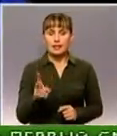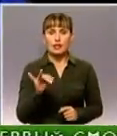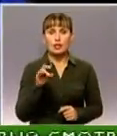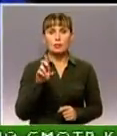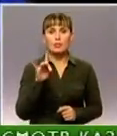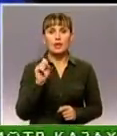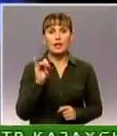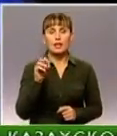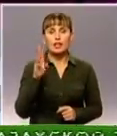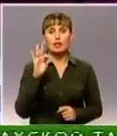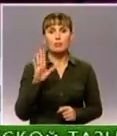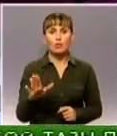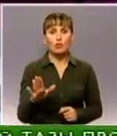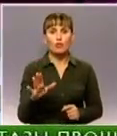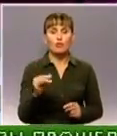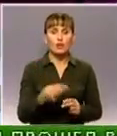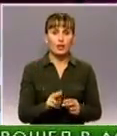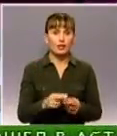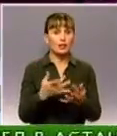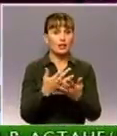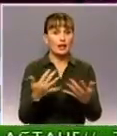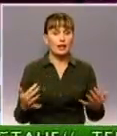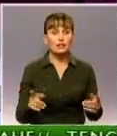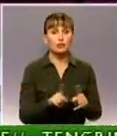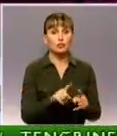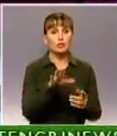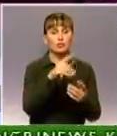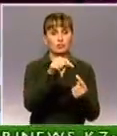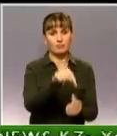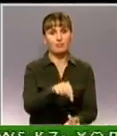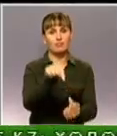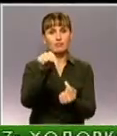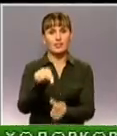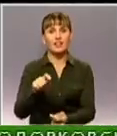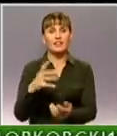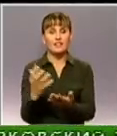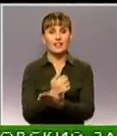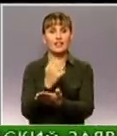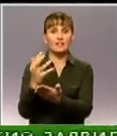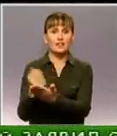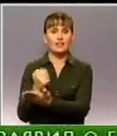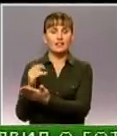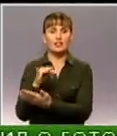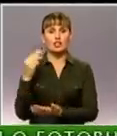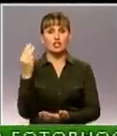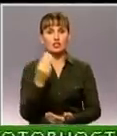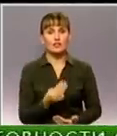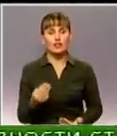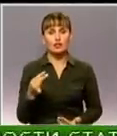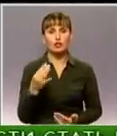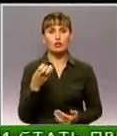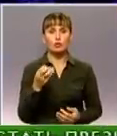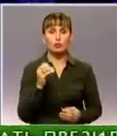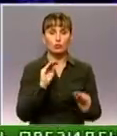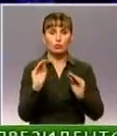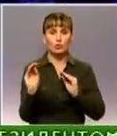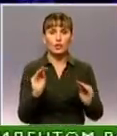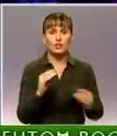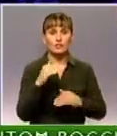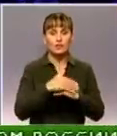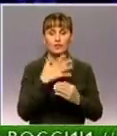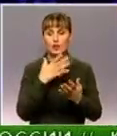А хедлайнером премии стала Ларин, победительница Евровидения 2012 из Швеции. А еще украсили вечер